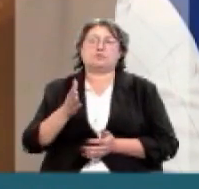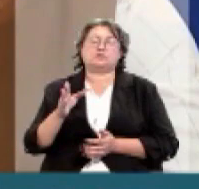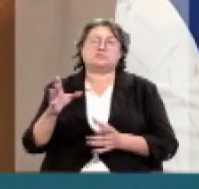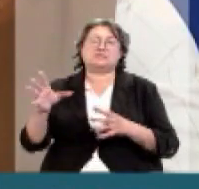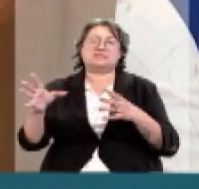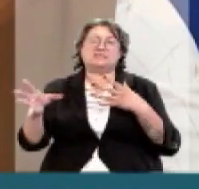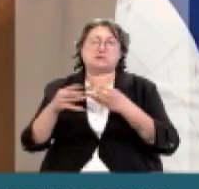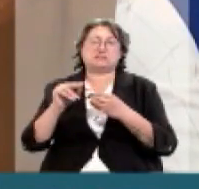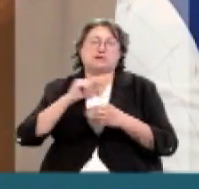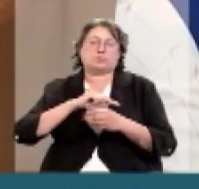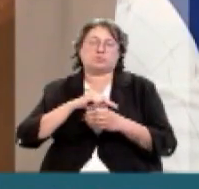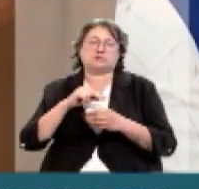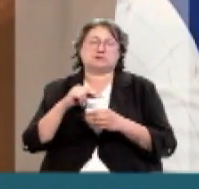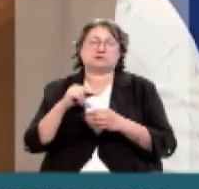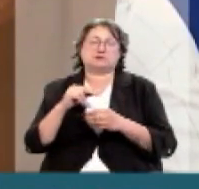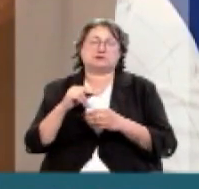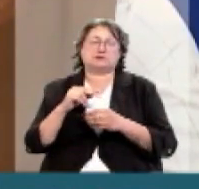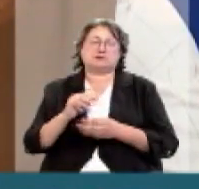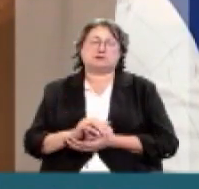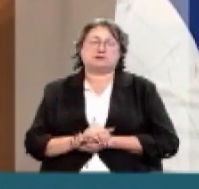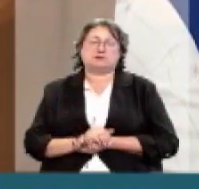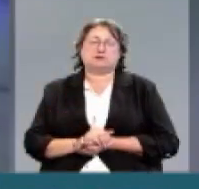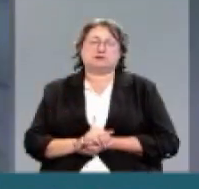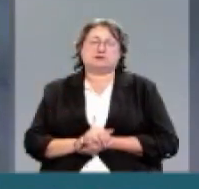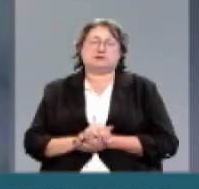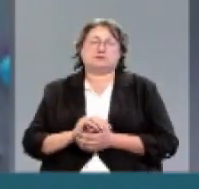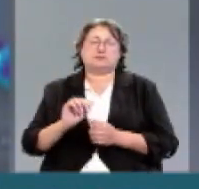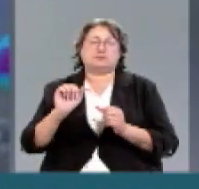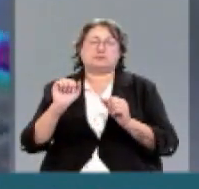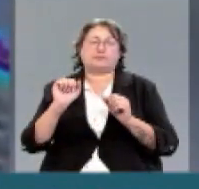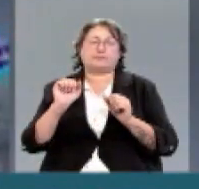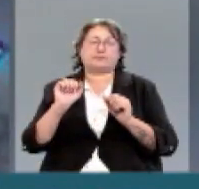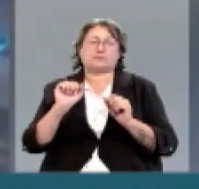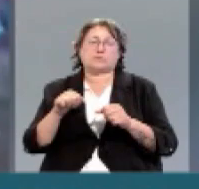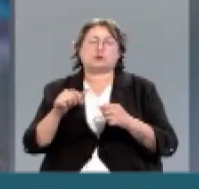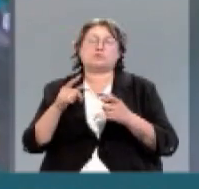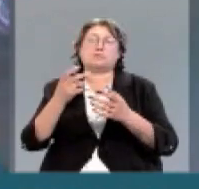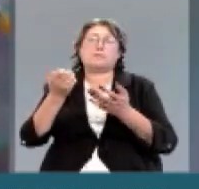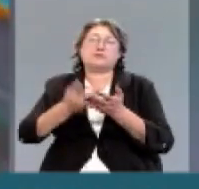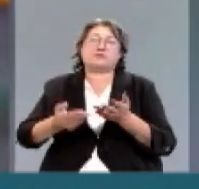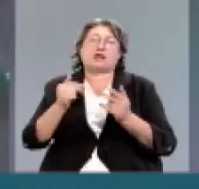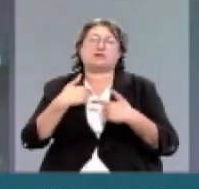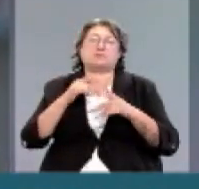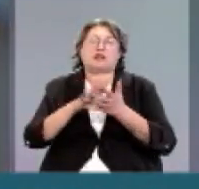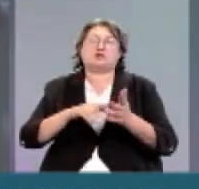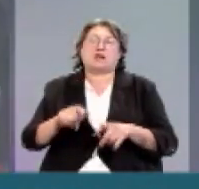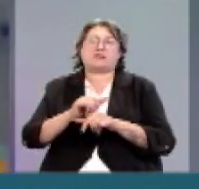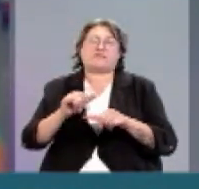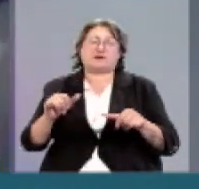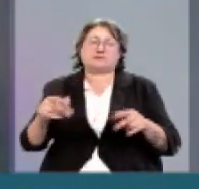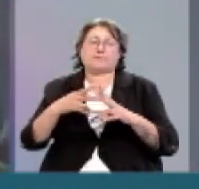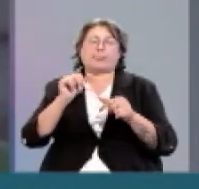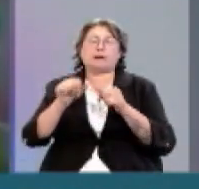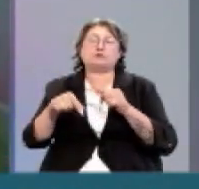мүмкін. Сондықтан бұл жаңа серпіліс береді деген сенімдемін. Бір ерекшелігі, еліміздің әр түкпірінен келген суретшілер ашық